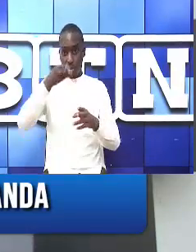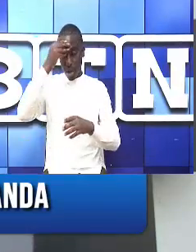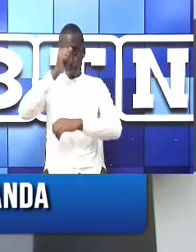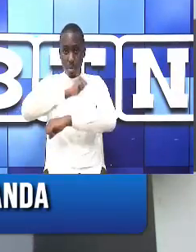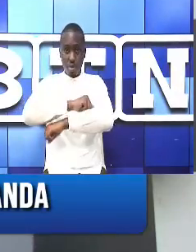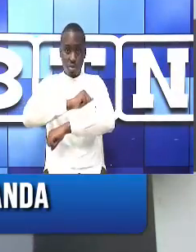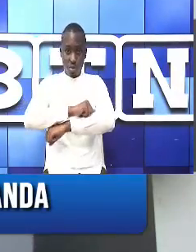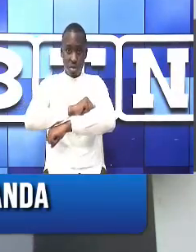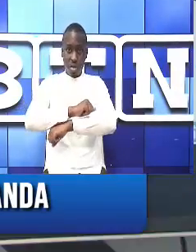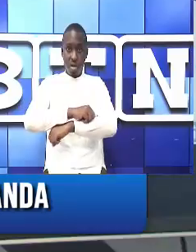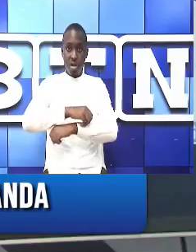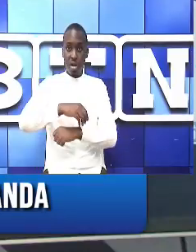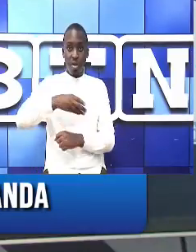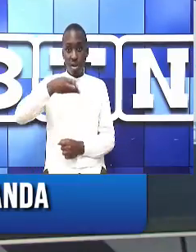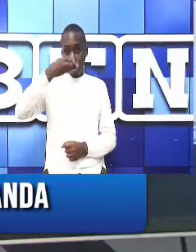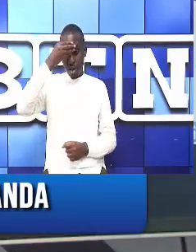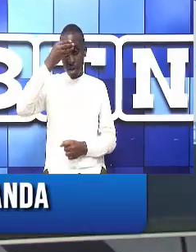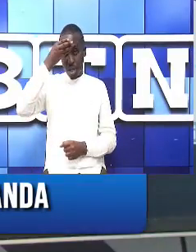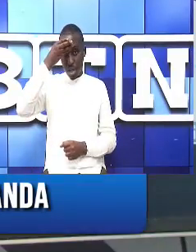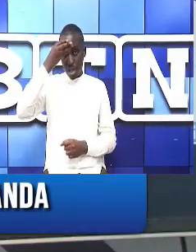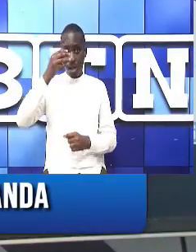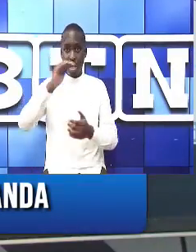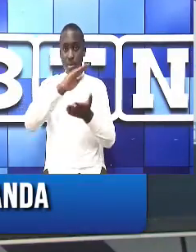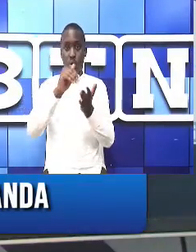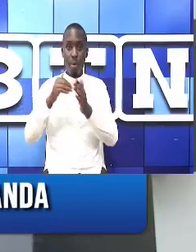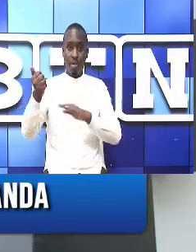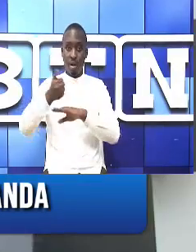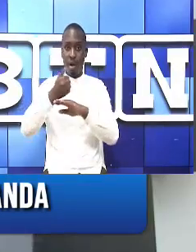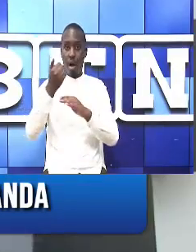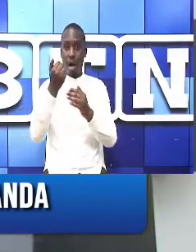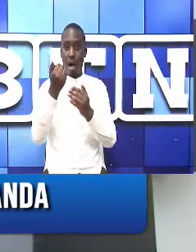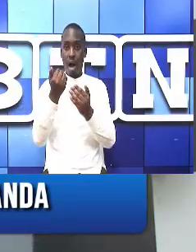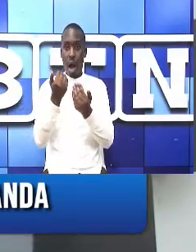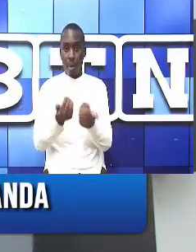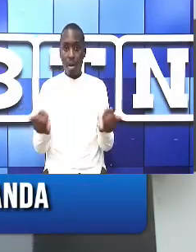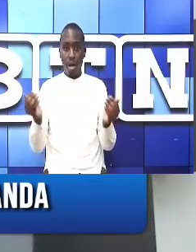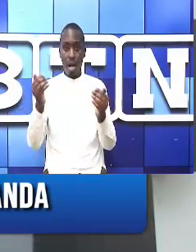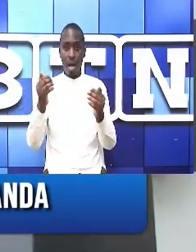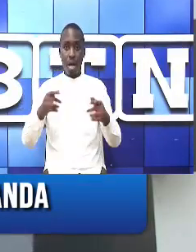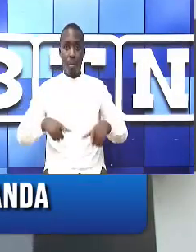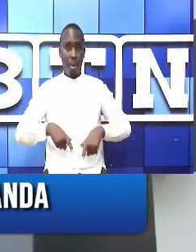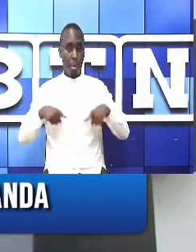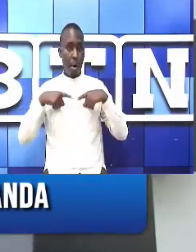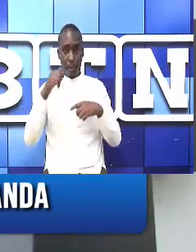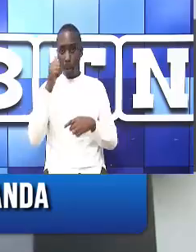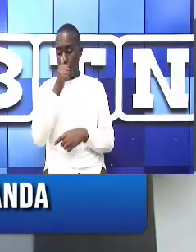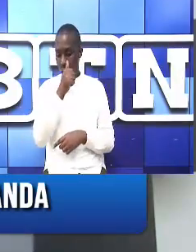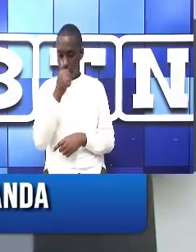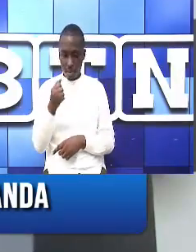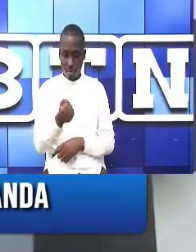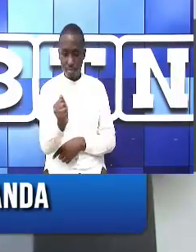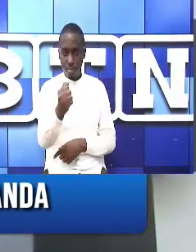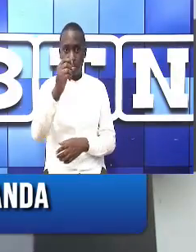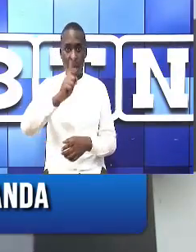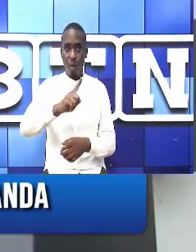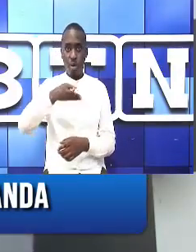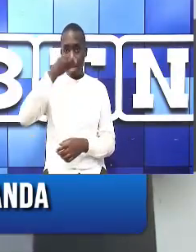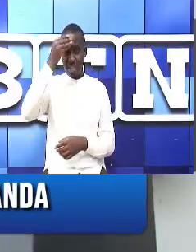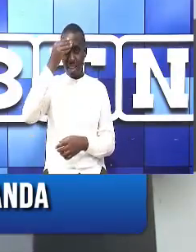yego uriga urarangiza ni ukuvuga ngo ubu ni bya bigo bashyirigaho bya bano bana baba mu muhanda yego ntabwo nize ngo